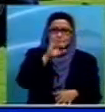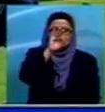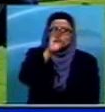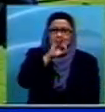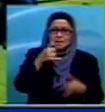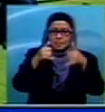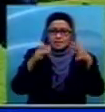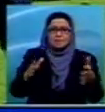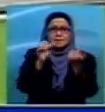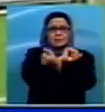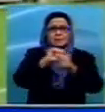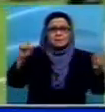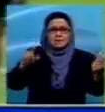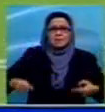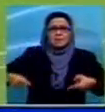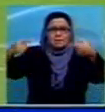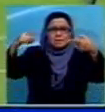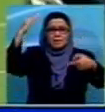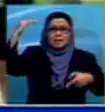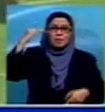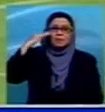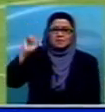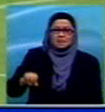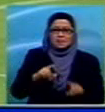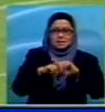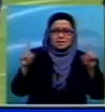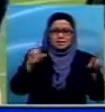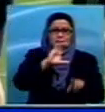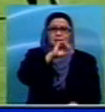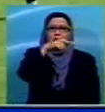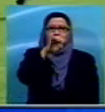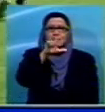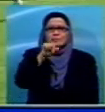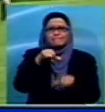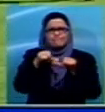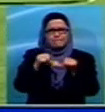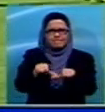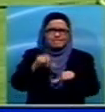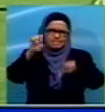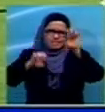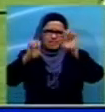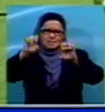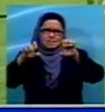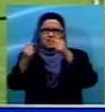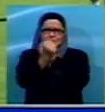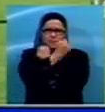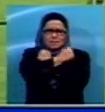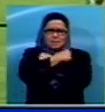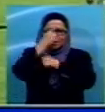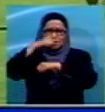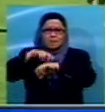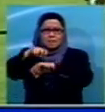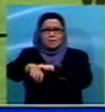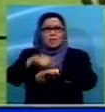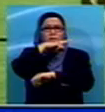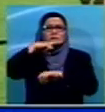Selatan pada 17 Jun nanti. Bagaimanapun, Capello masih menilai kedudukan penjaga gol sama ada menurunkan penjaga gol nombor 1 Rusia